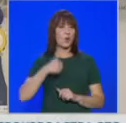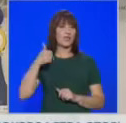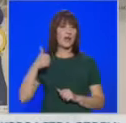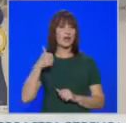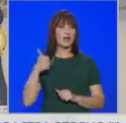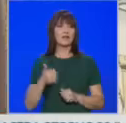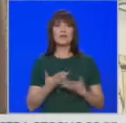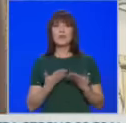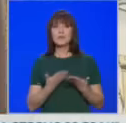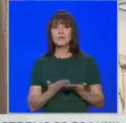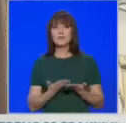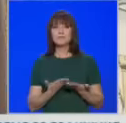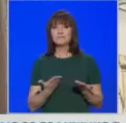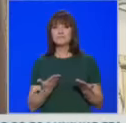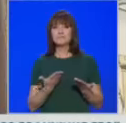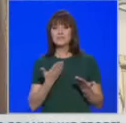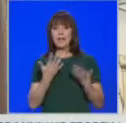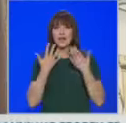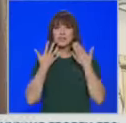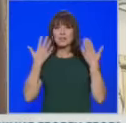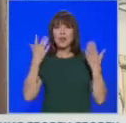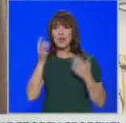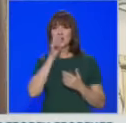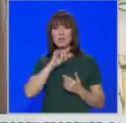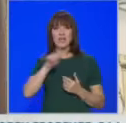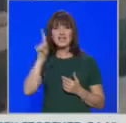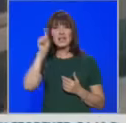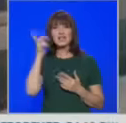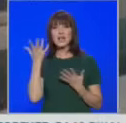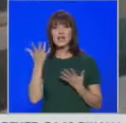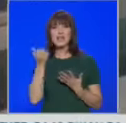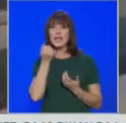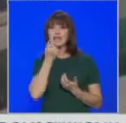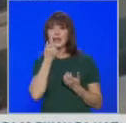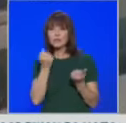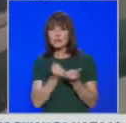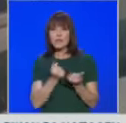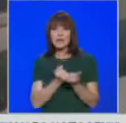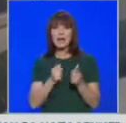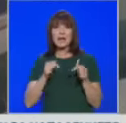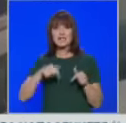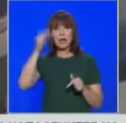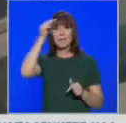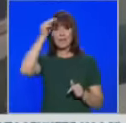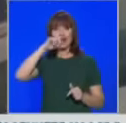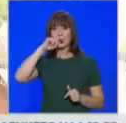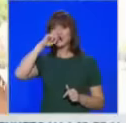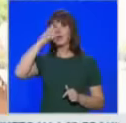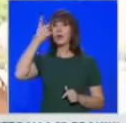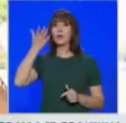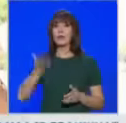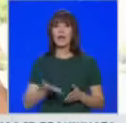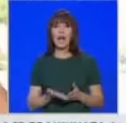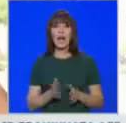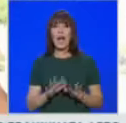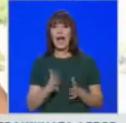беше, до сега никой нямаше да знае село Крепче къде се намира. Сега и България да се гордее с нея. Това ни беше късмета.